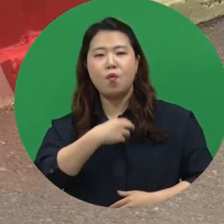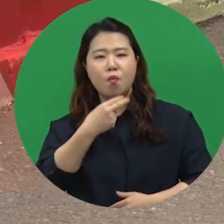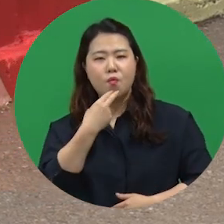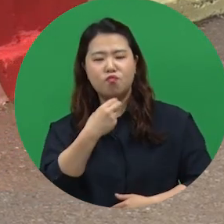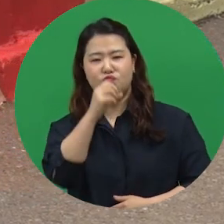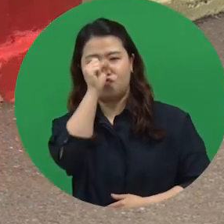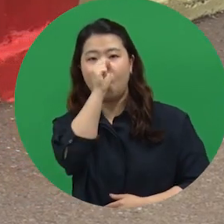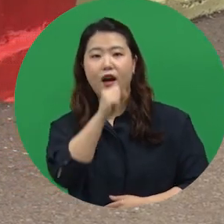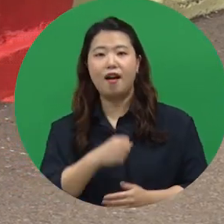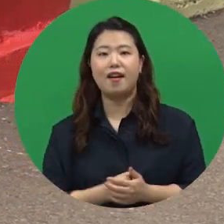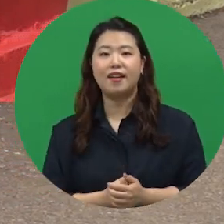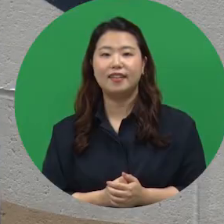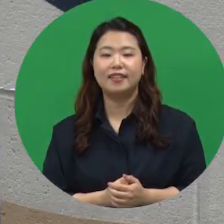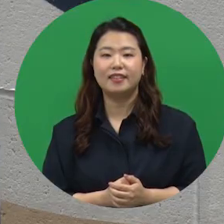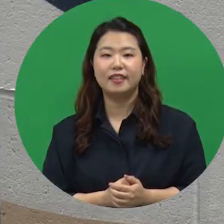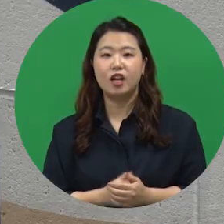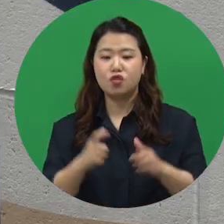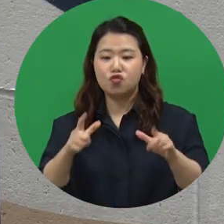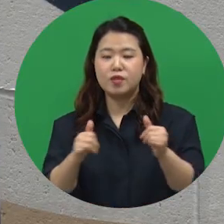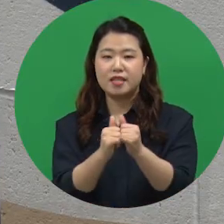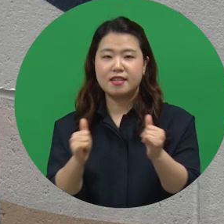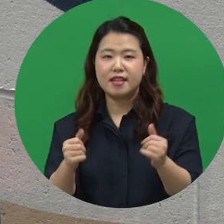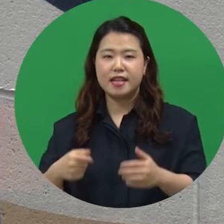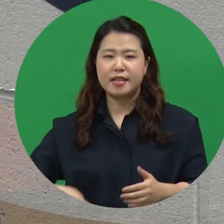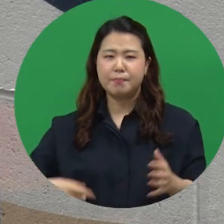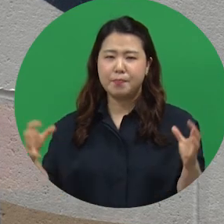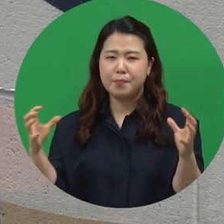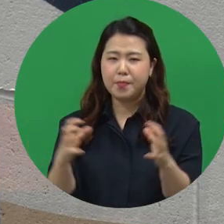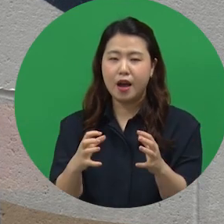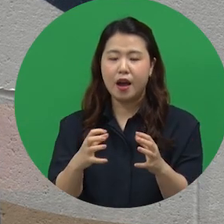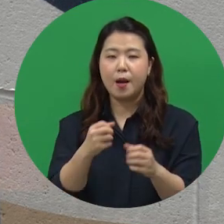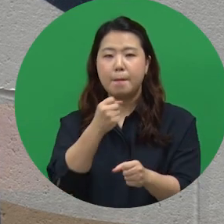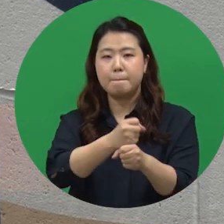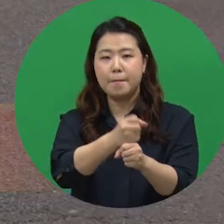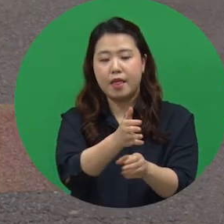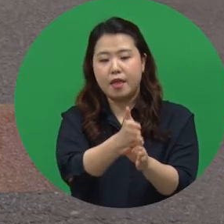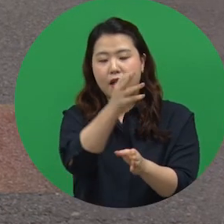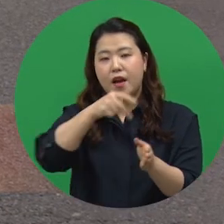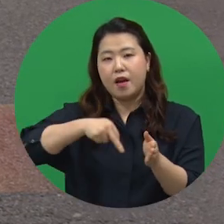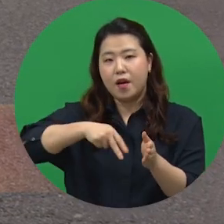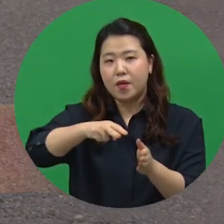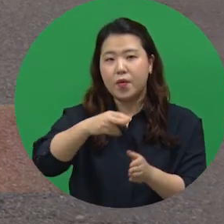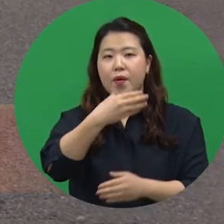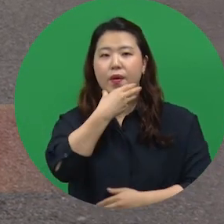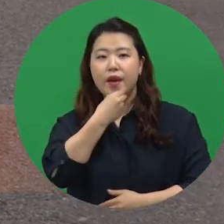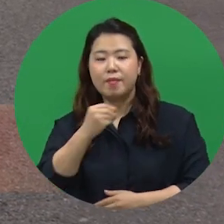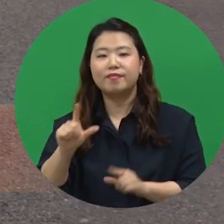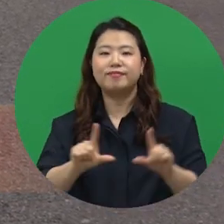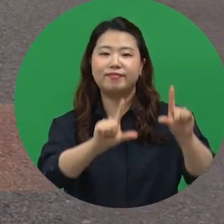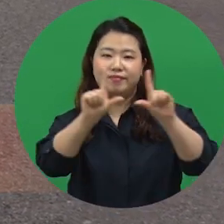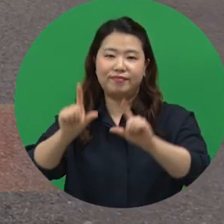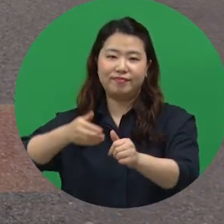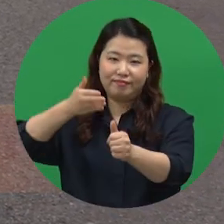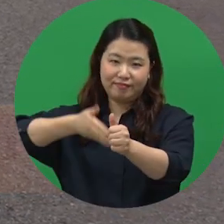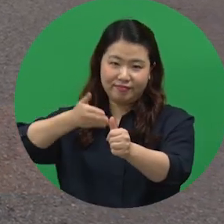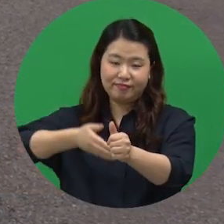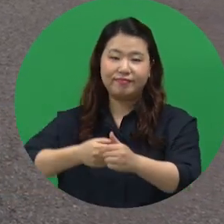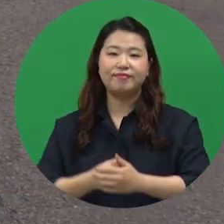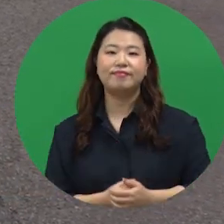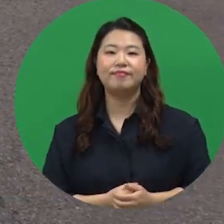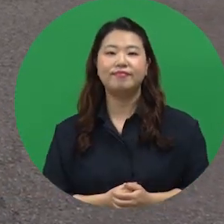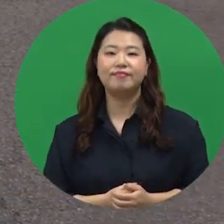만들어졌습니다. 주민들의 뜻을 모아 만들어진 벽화와 함께 웃음과 행복이 넘치는 골목길이 되기를 바랍니다.